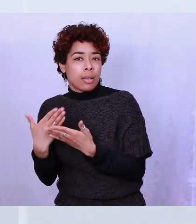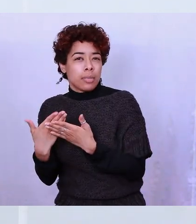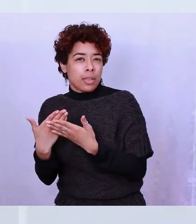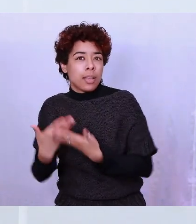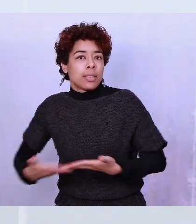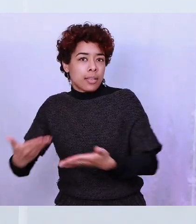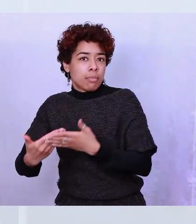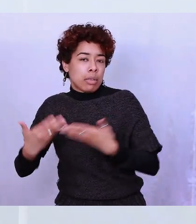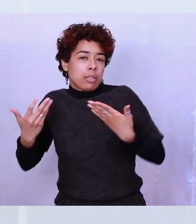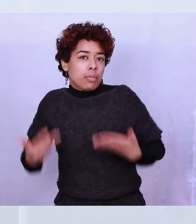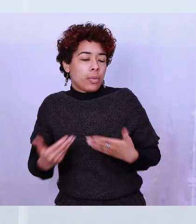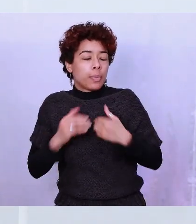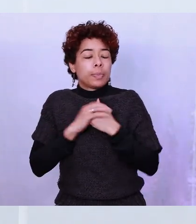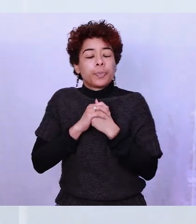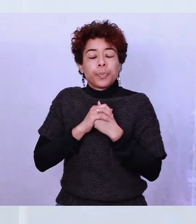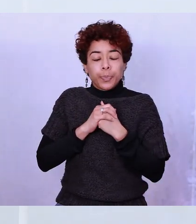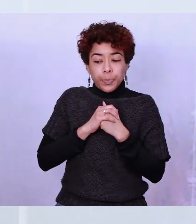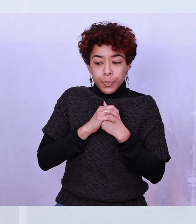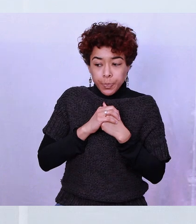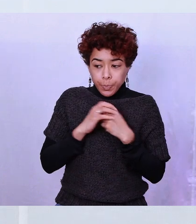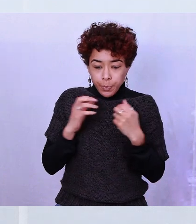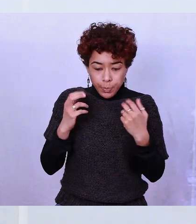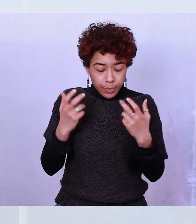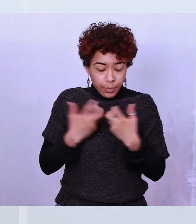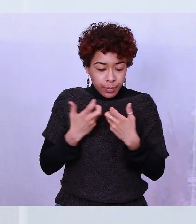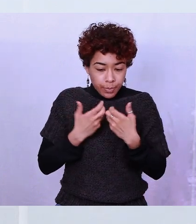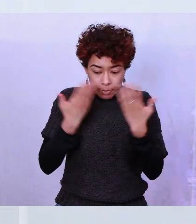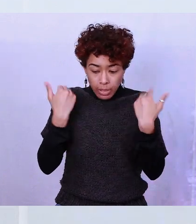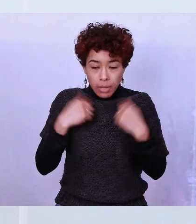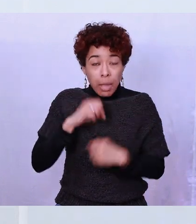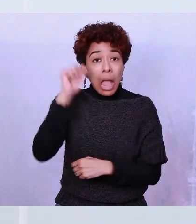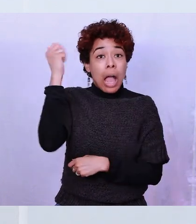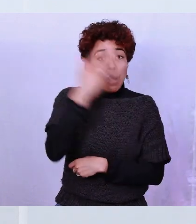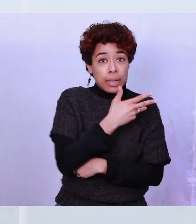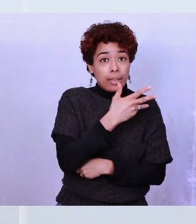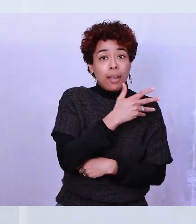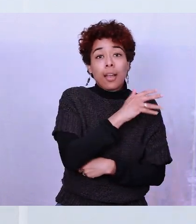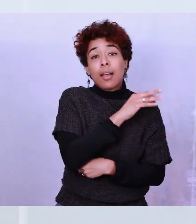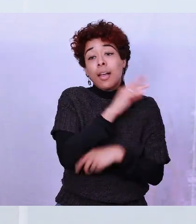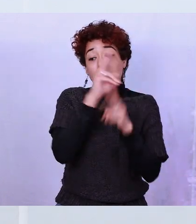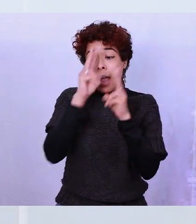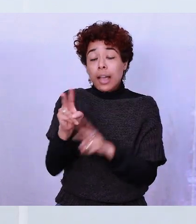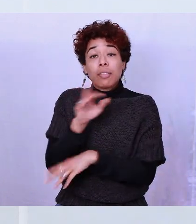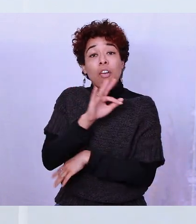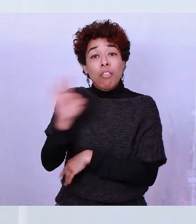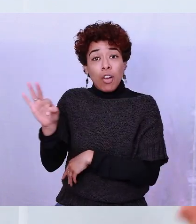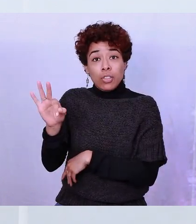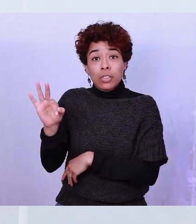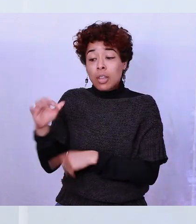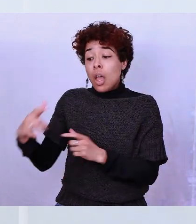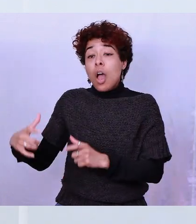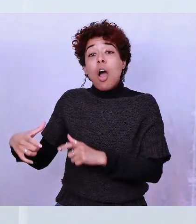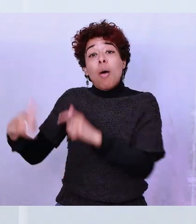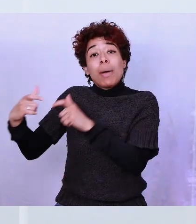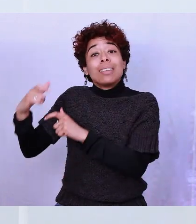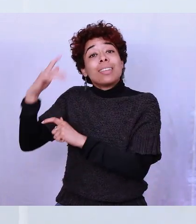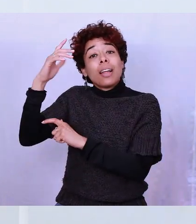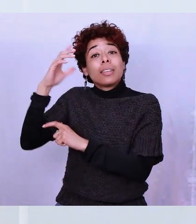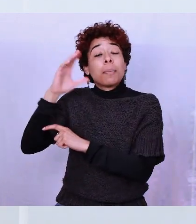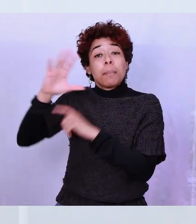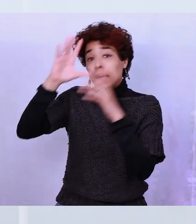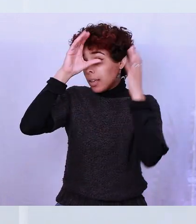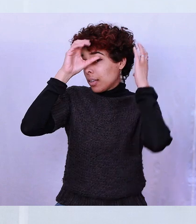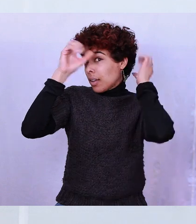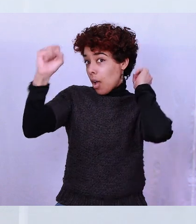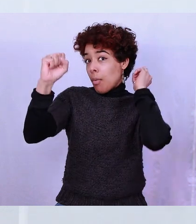dans notre monde actuel. Quelqu'un qui est, américain en France, il peut se réfugier dans son ambassade américaine et il